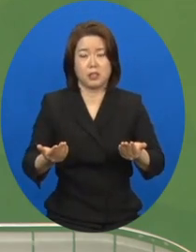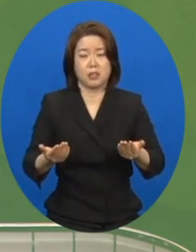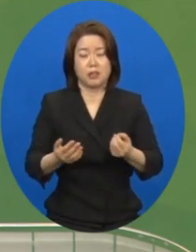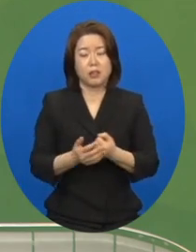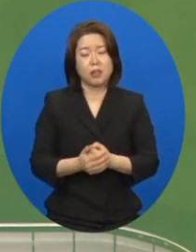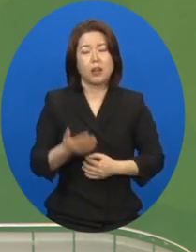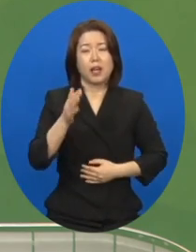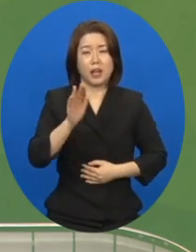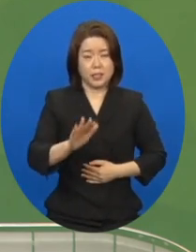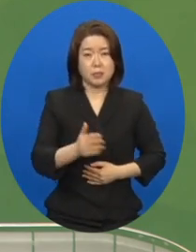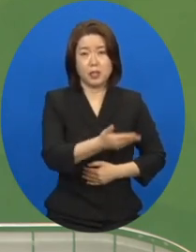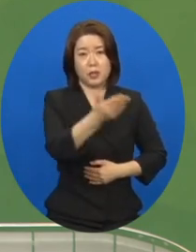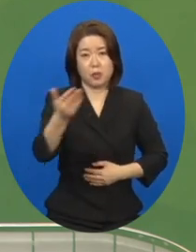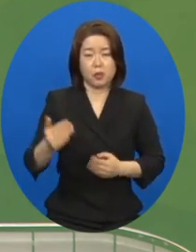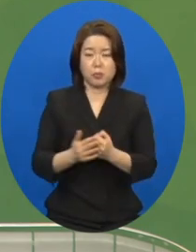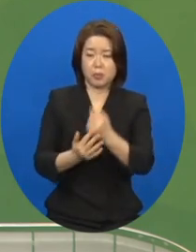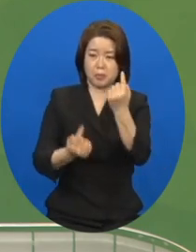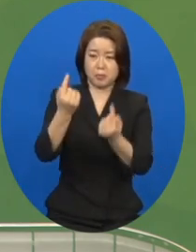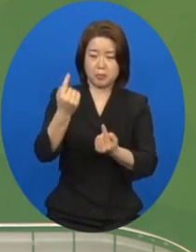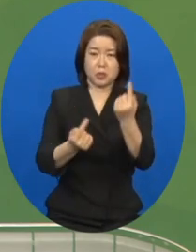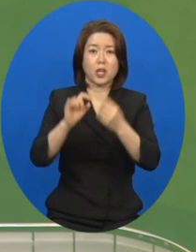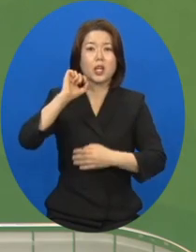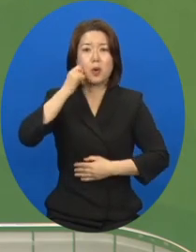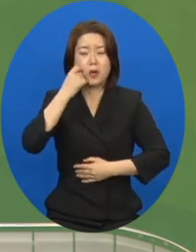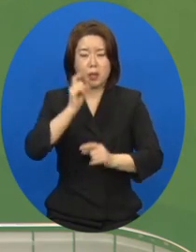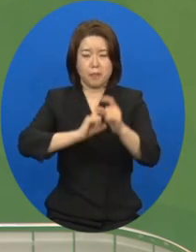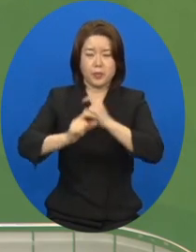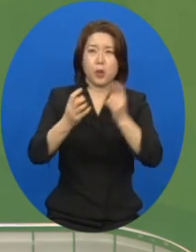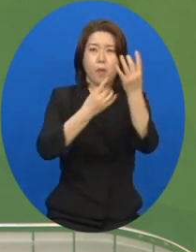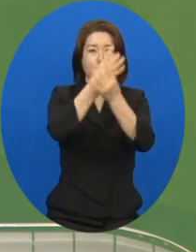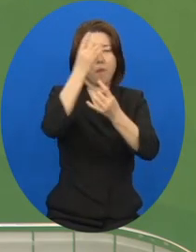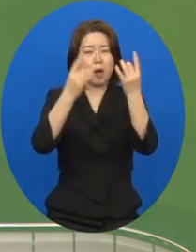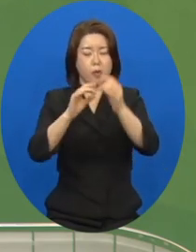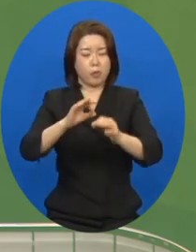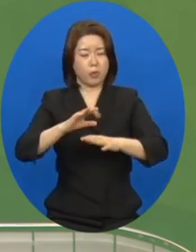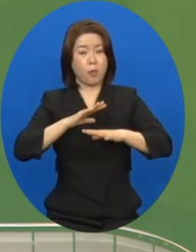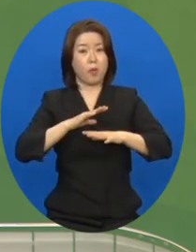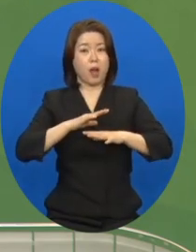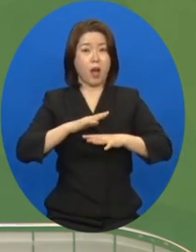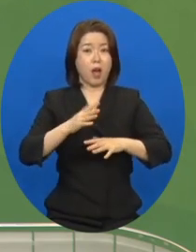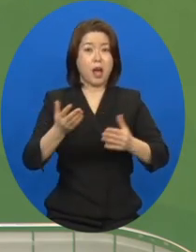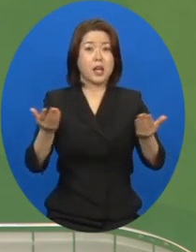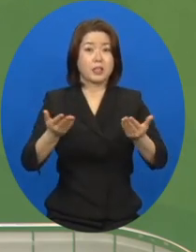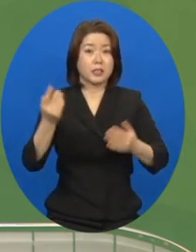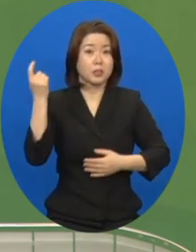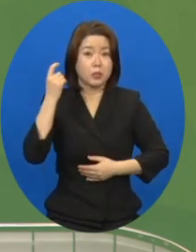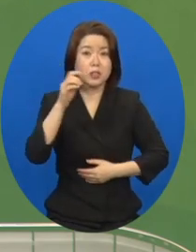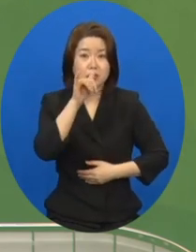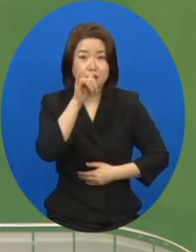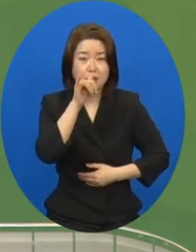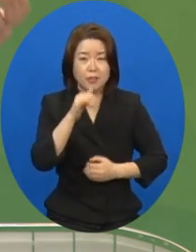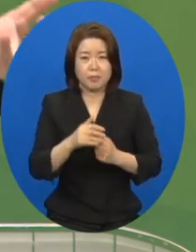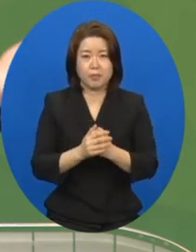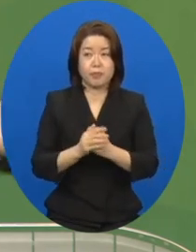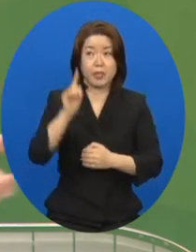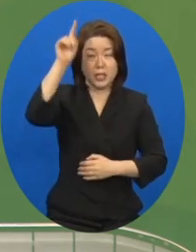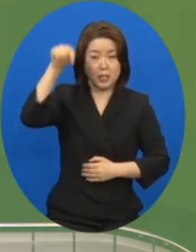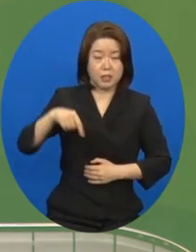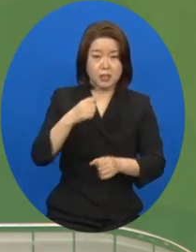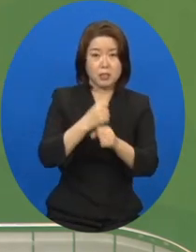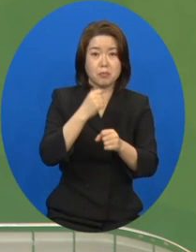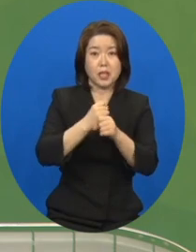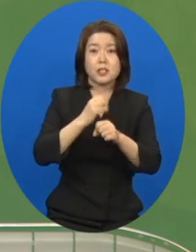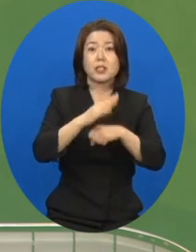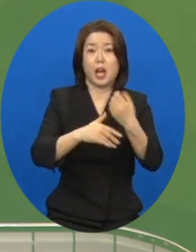여러분, 비교할 수 없이 더 황홀하고 놀라운 소식이 있잖아요. 천지를 지으신